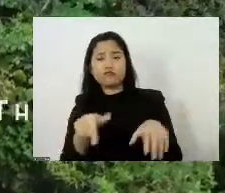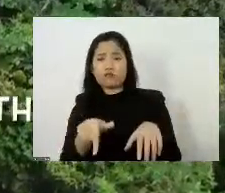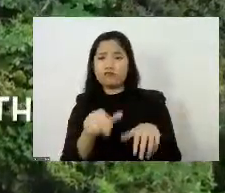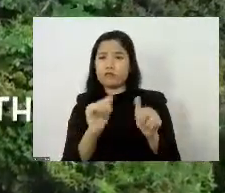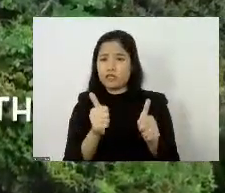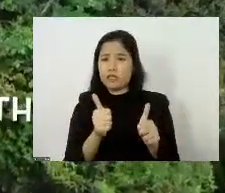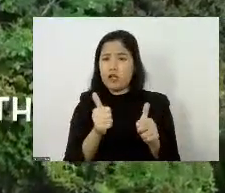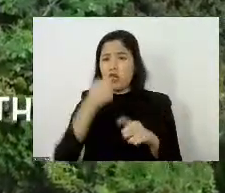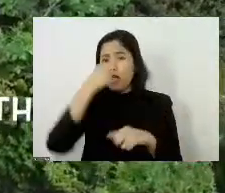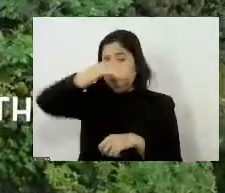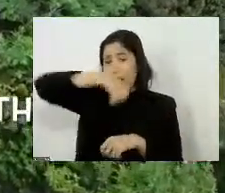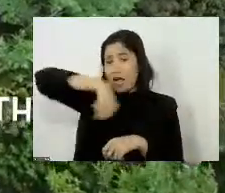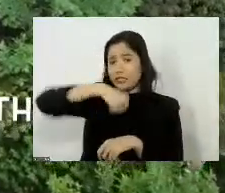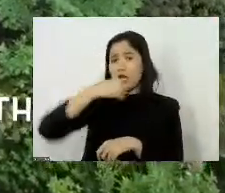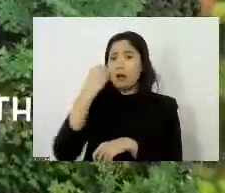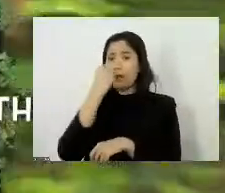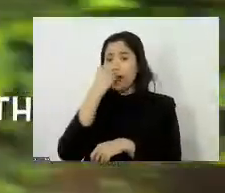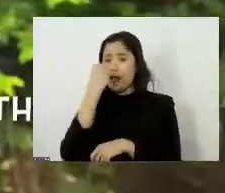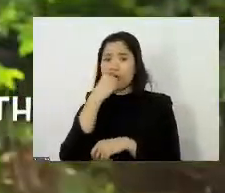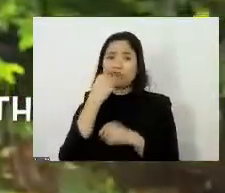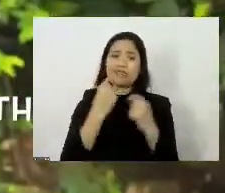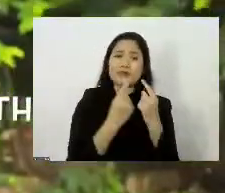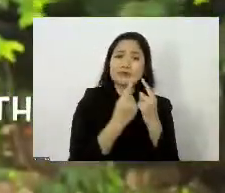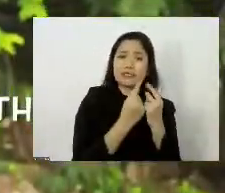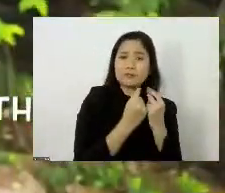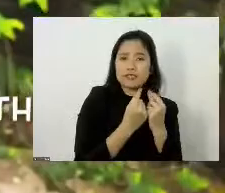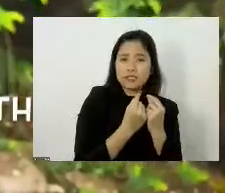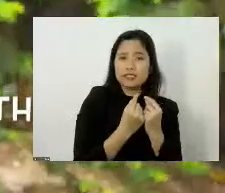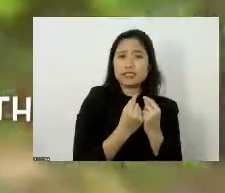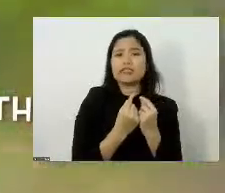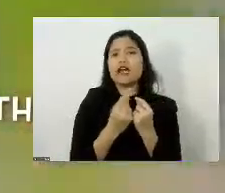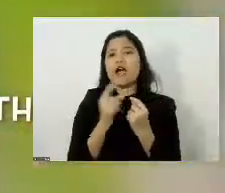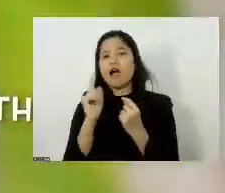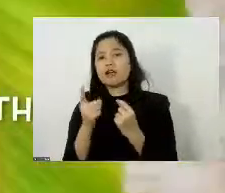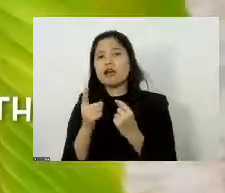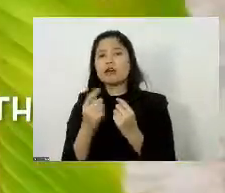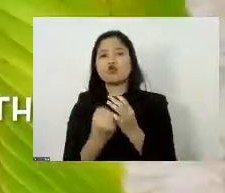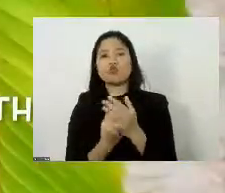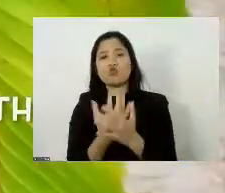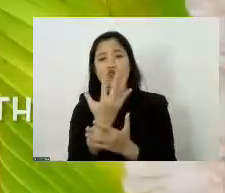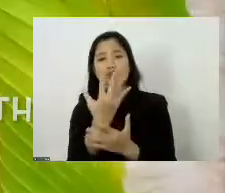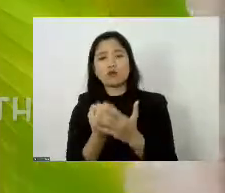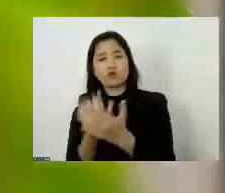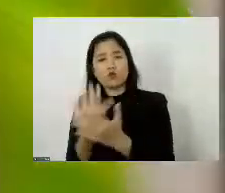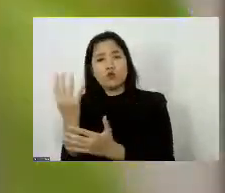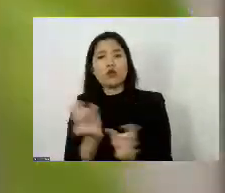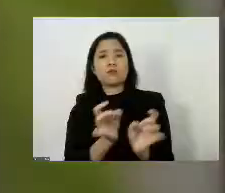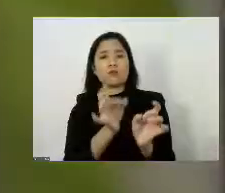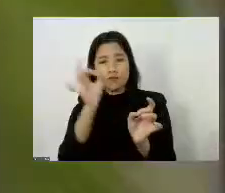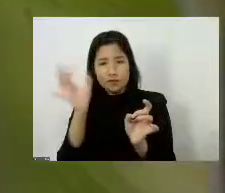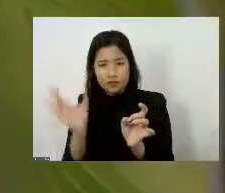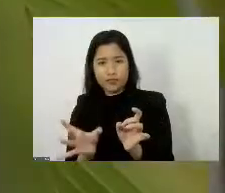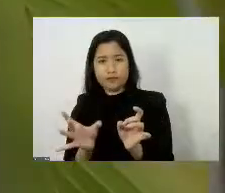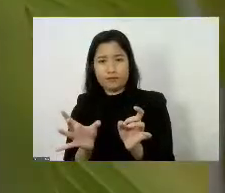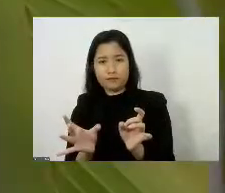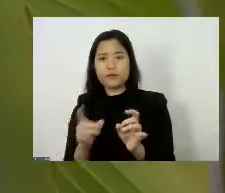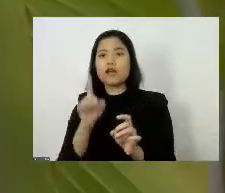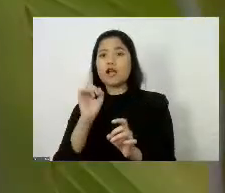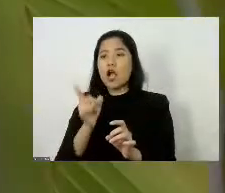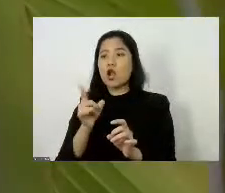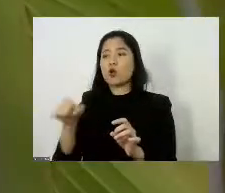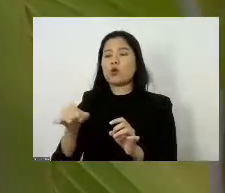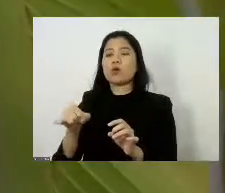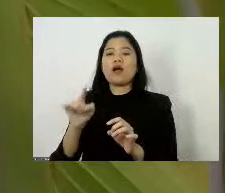43776349333 Ih banyak biji-bijian dari spesies tumbuhan yang lebih beragam dibandingkan spesies